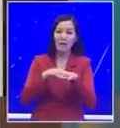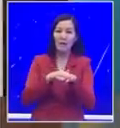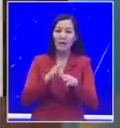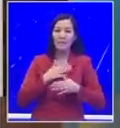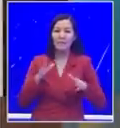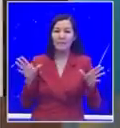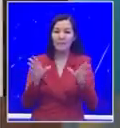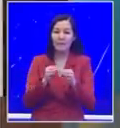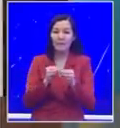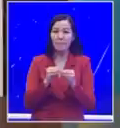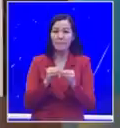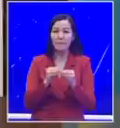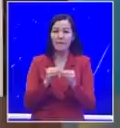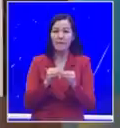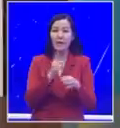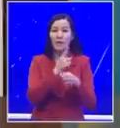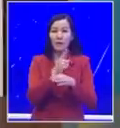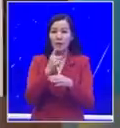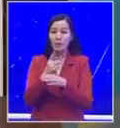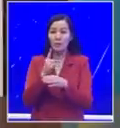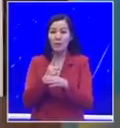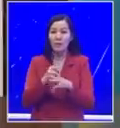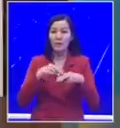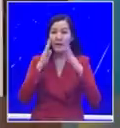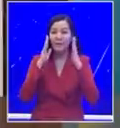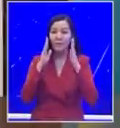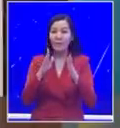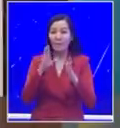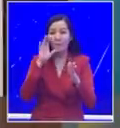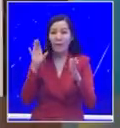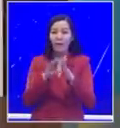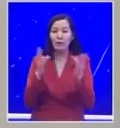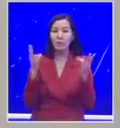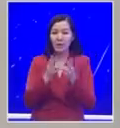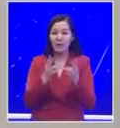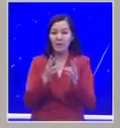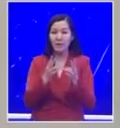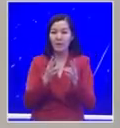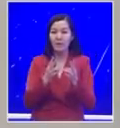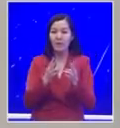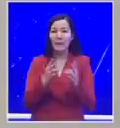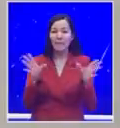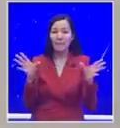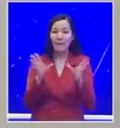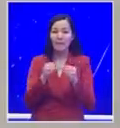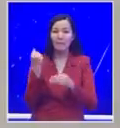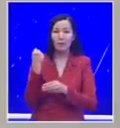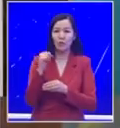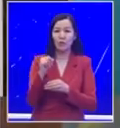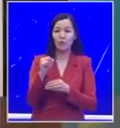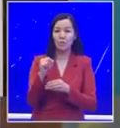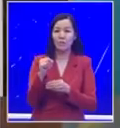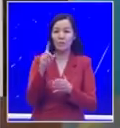біргеміз. Аталып өткен шектеулерге аса жоғары мән беріп, осы сын сағаттарында бір кісідей жұмыла бірлік